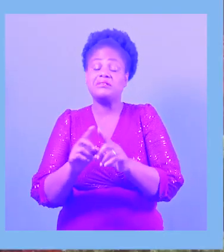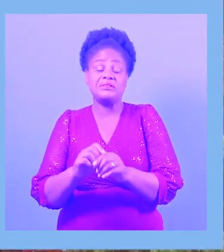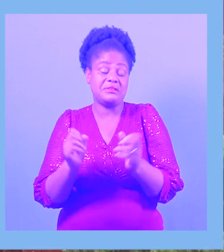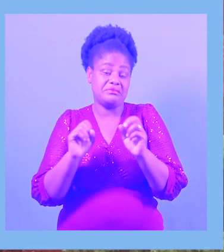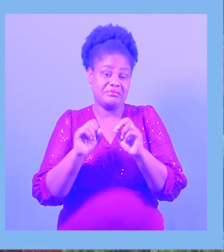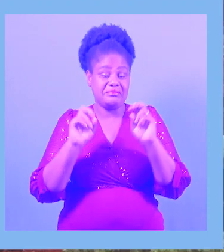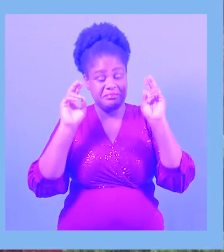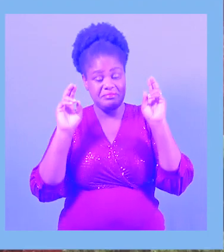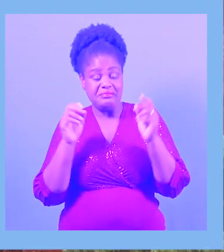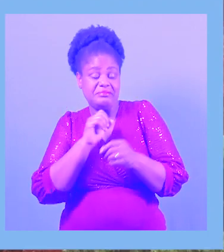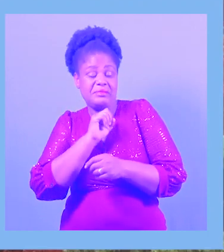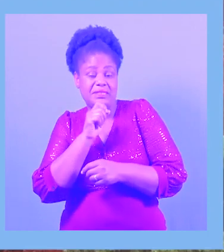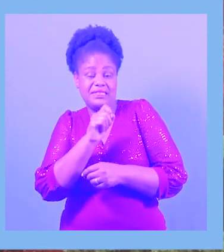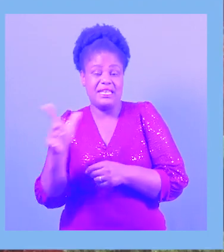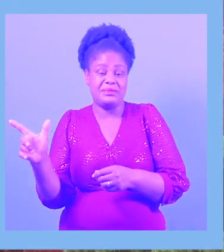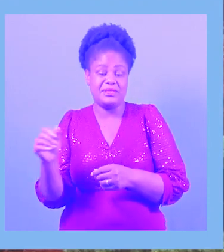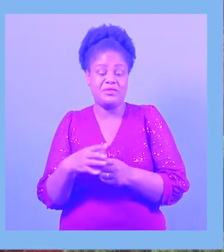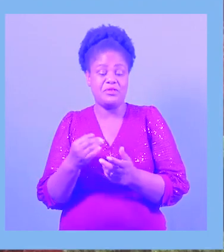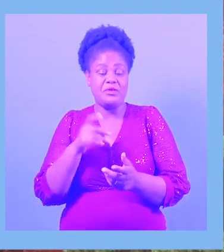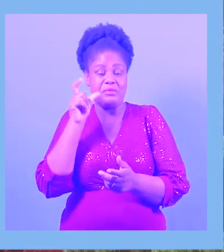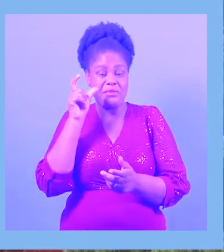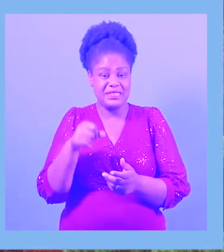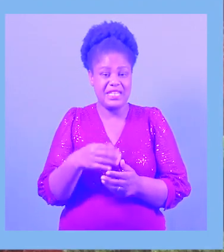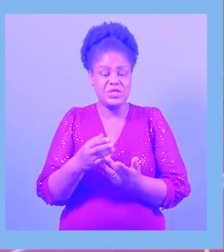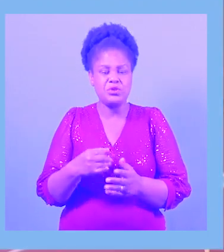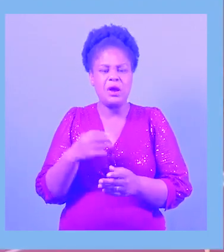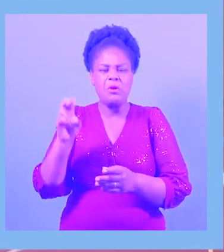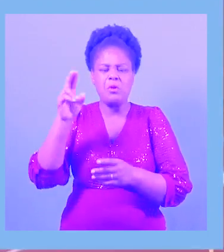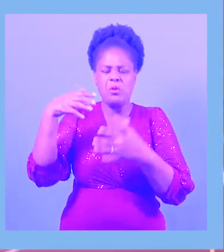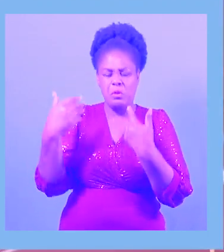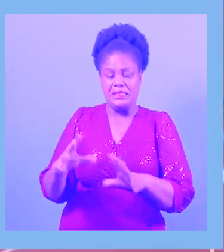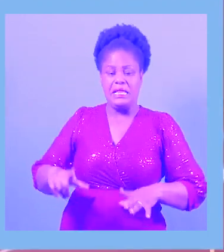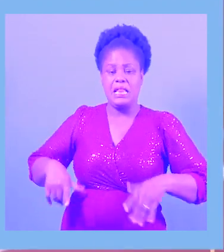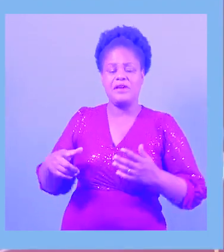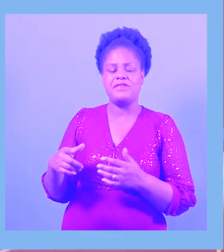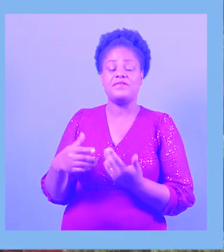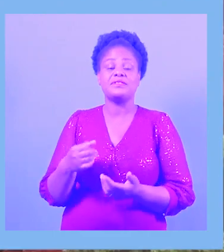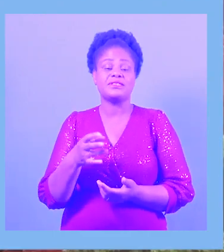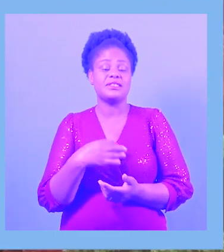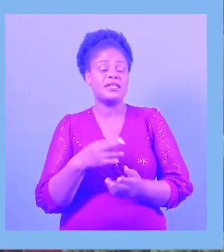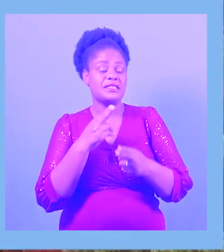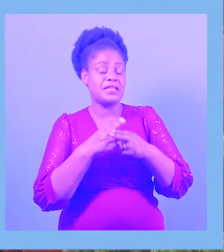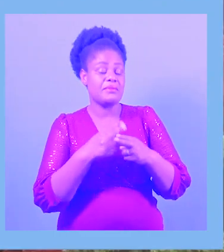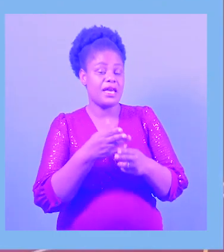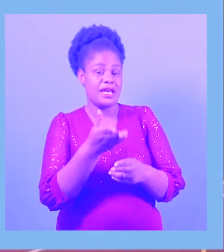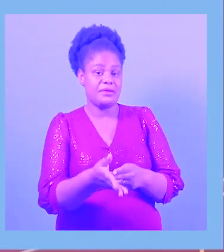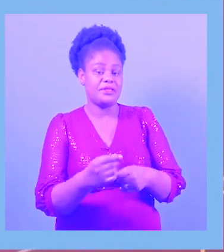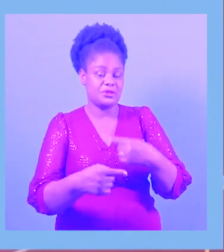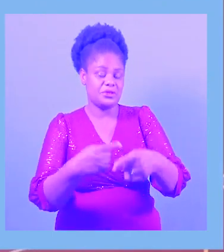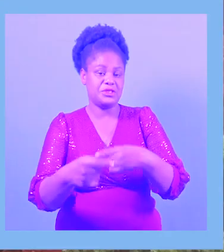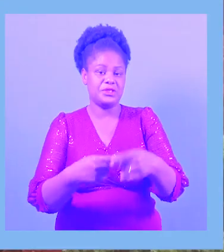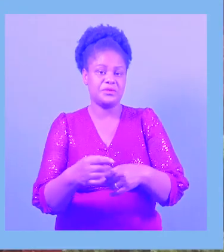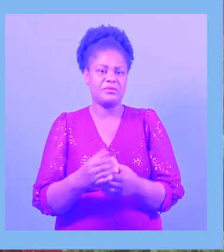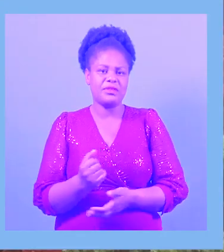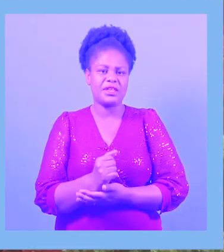matauriro ake nhai. Regai ndiuye pane muroora wechidiki, pasta wedu ari pakati, achitipa zita rake, achibva asumudza nyaya.